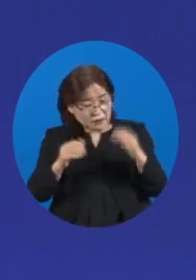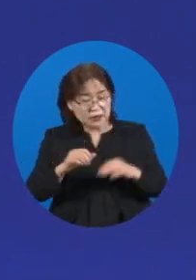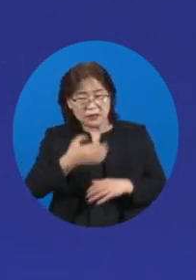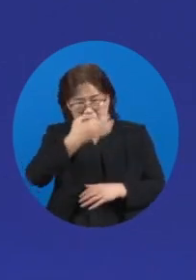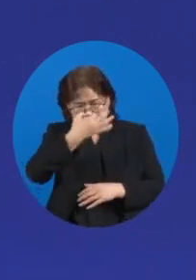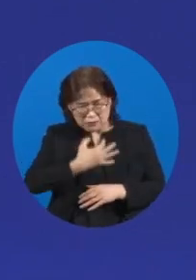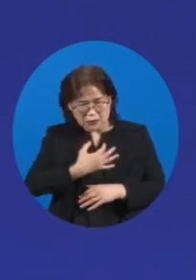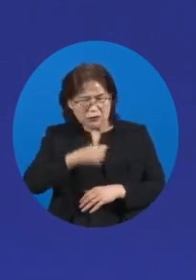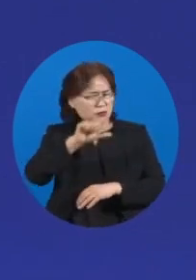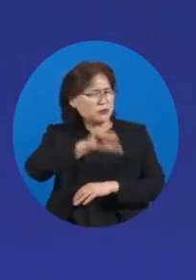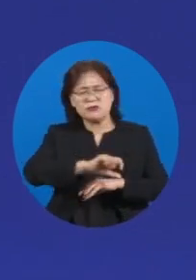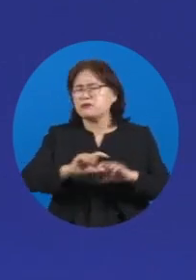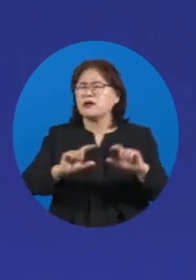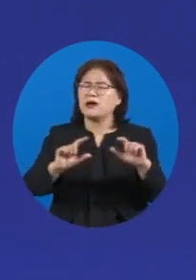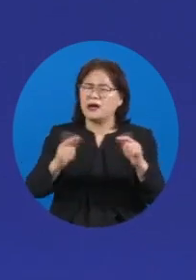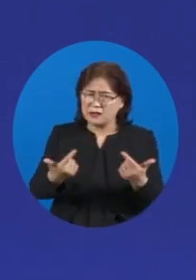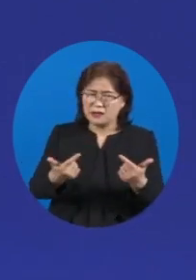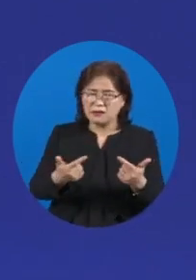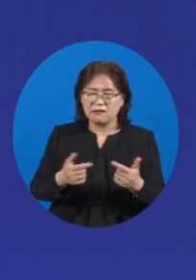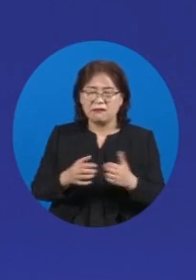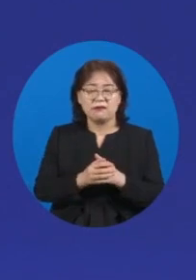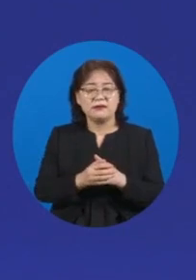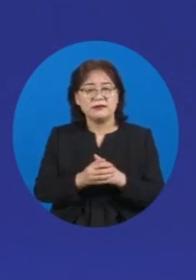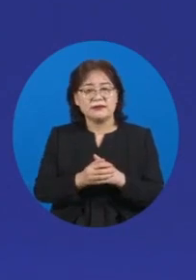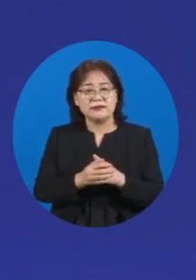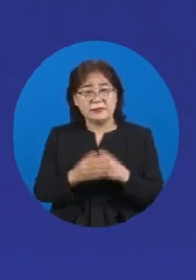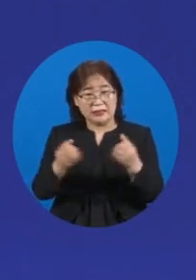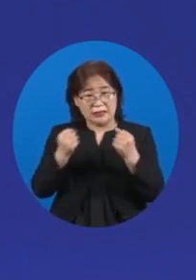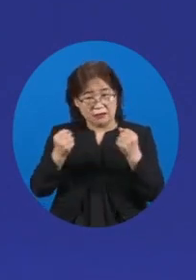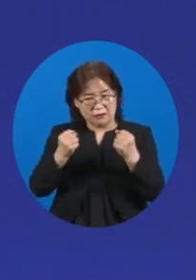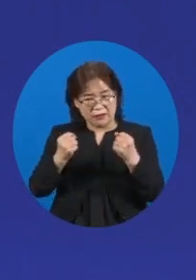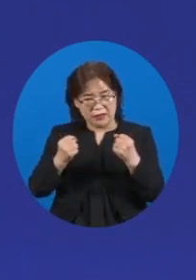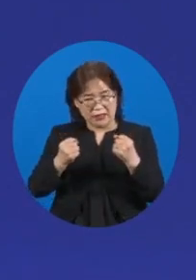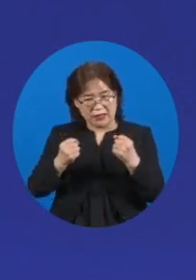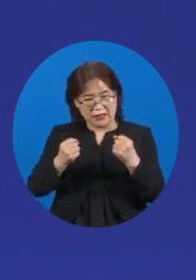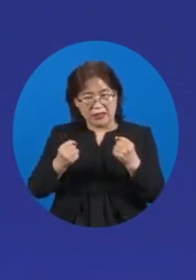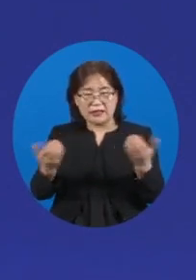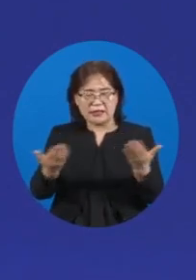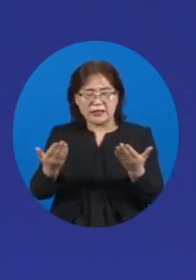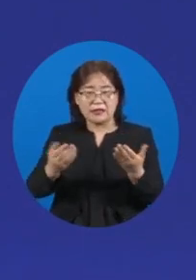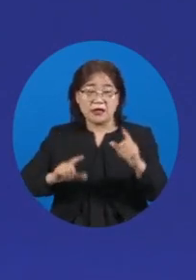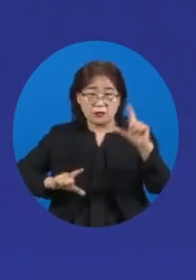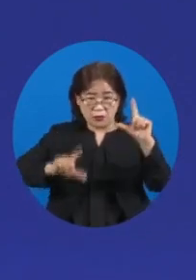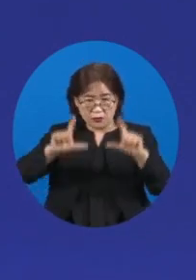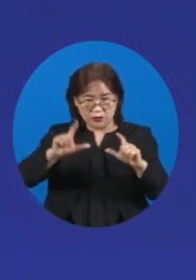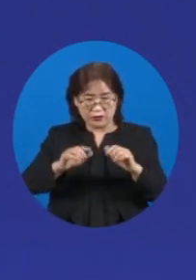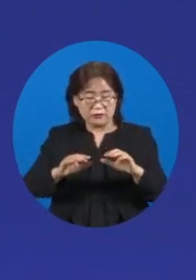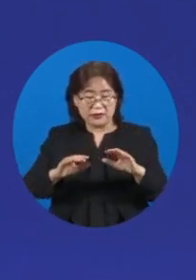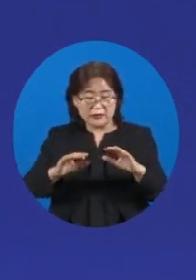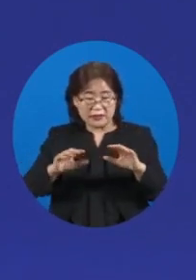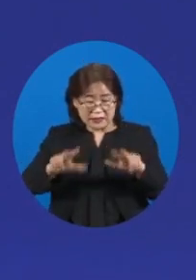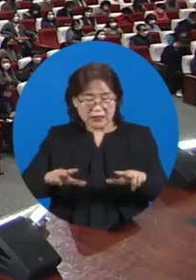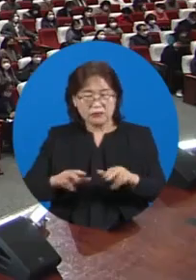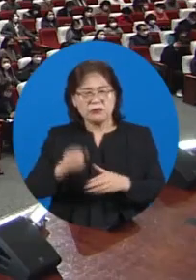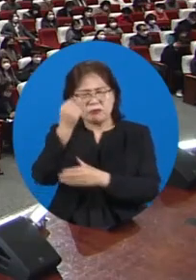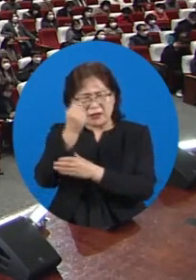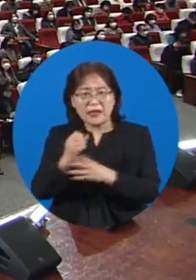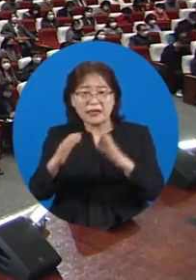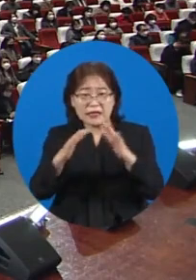상징이 결코 아닙니다 검강한 너 동에 상징 임 지금도 타락한 인간들은